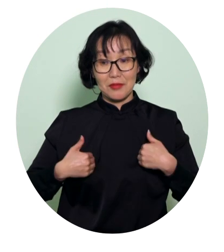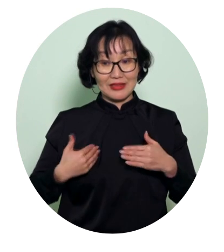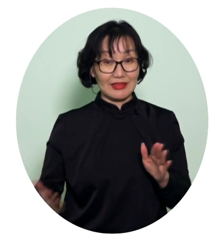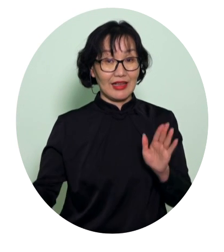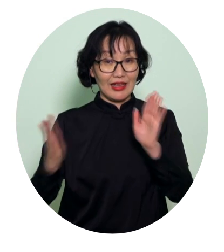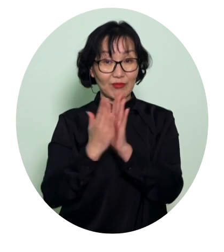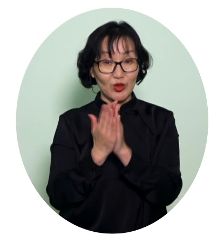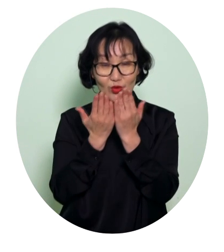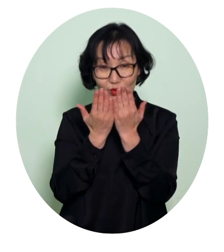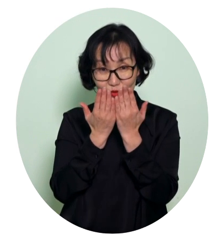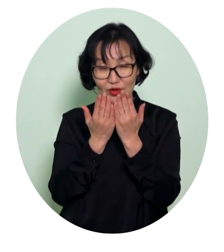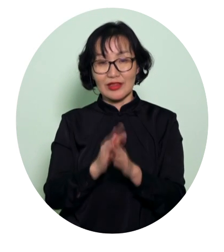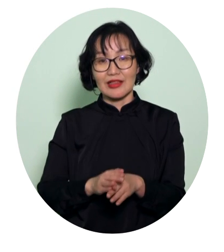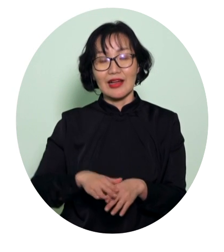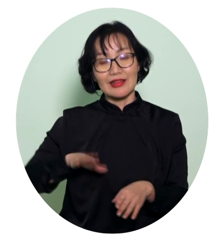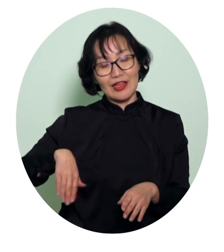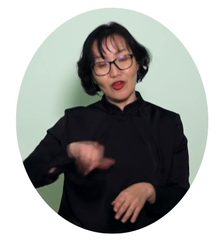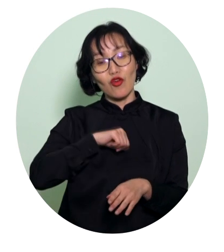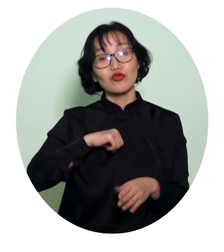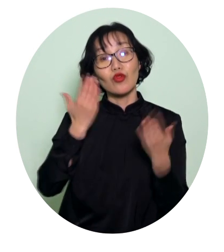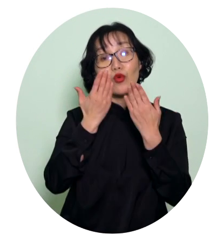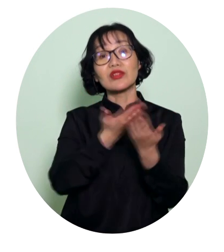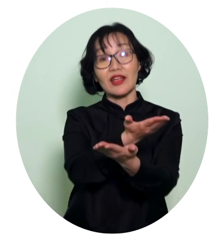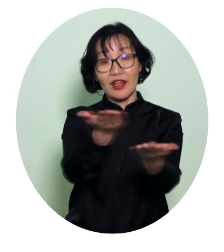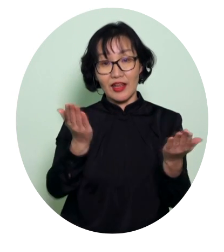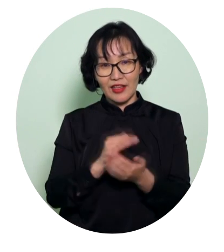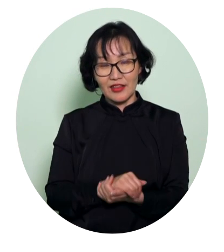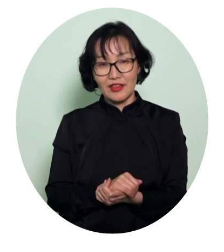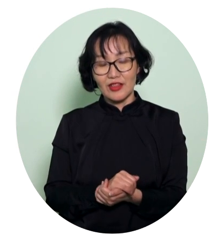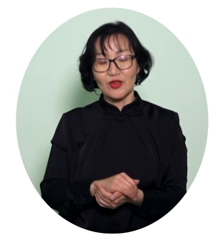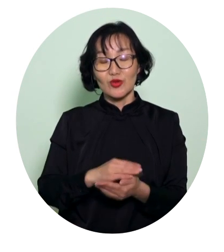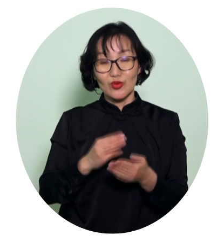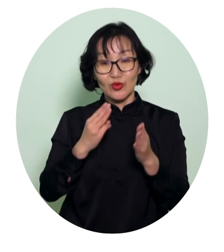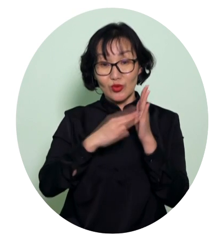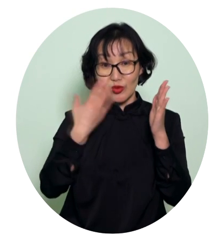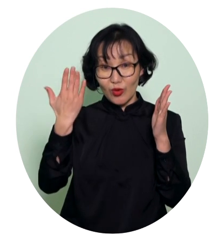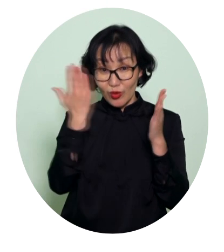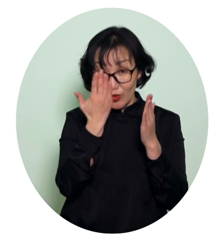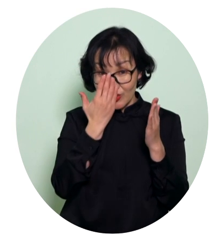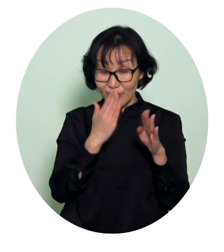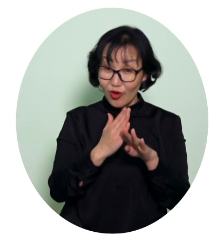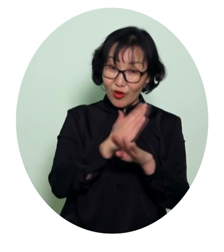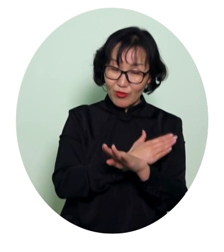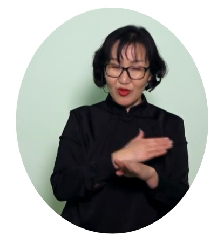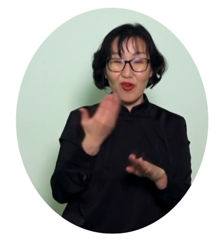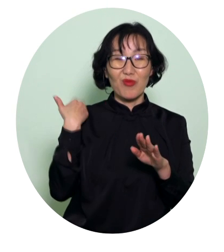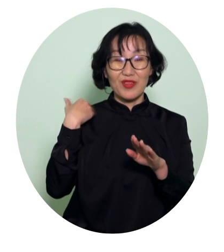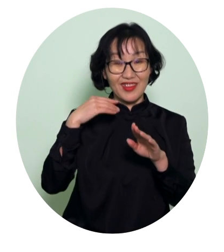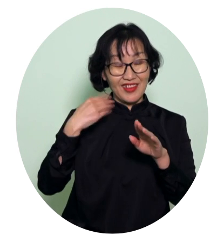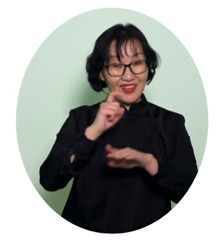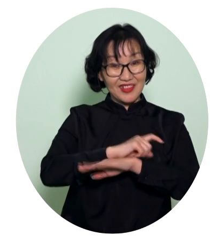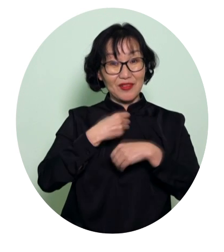Ээ багштайгаа хамтарж уншаад дараа нь өөрсдөө уншаарай. За шүлгийг уншихдаа өмнөх хичээл дээр багш нь хэлсэн